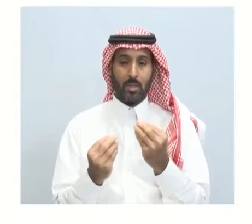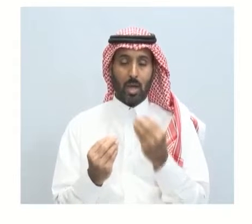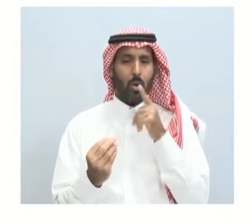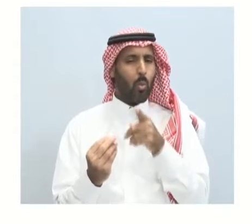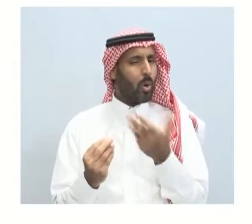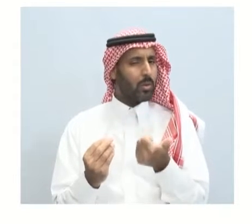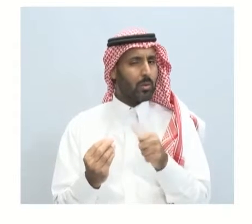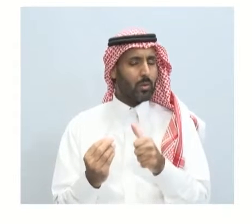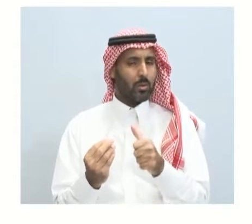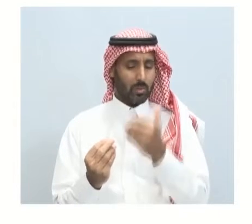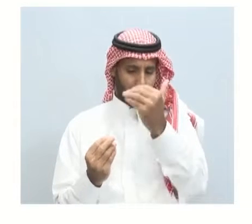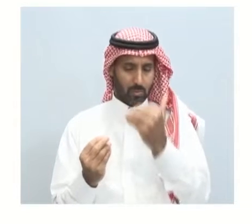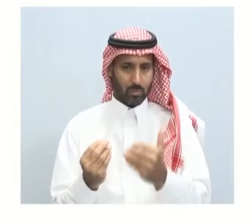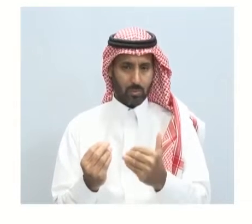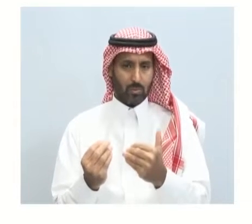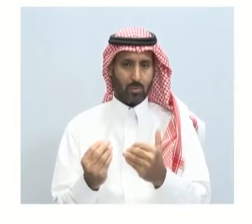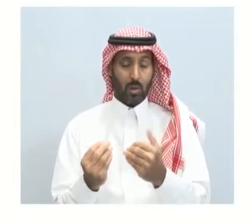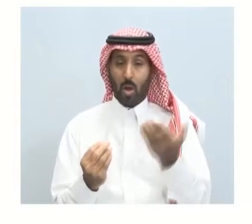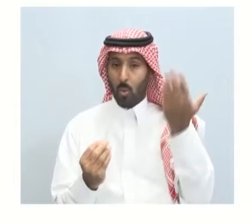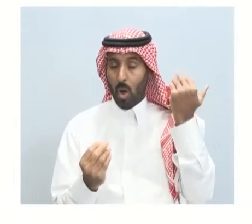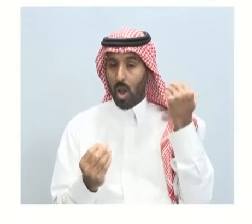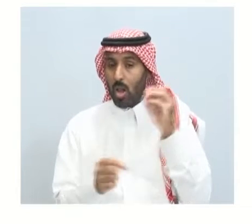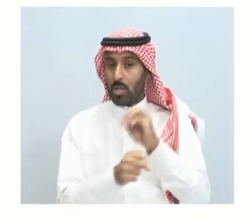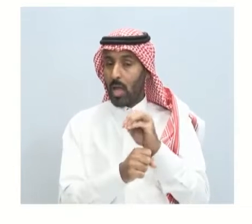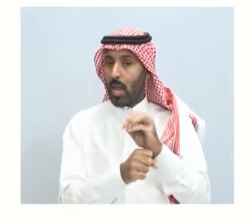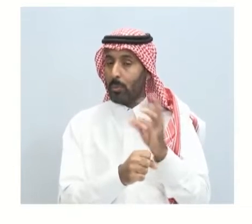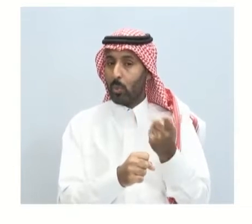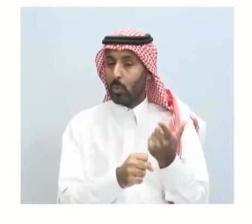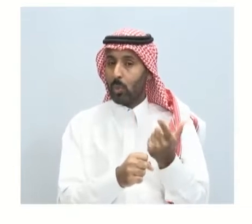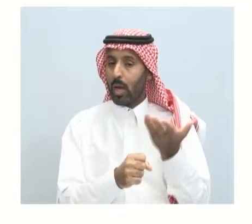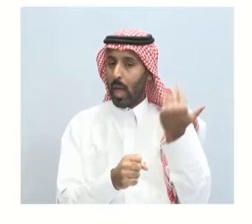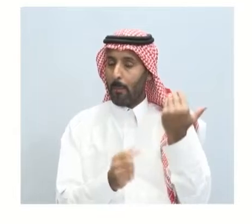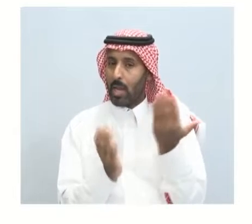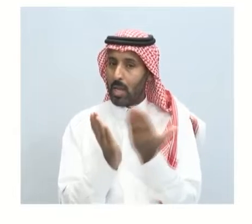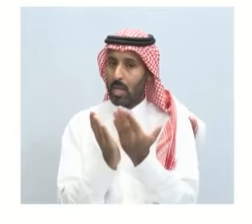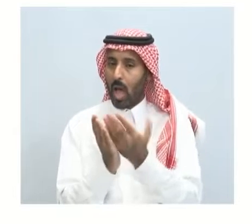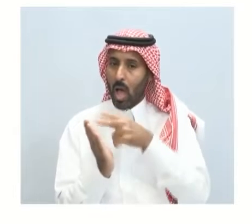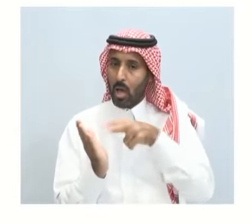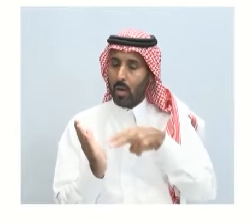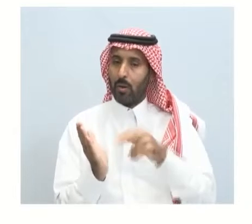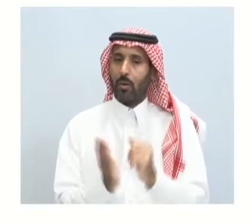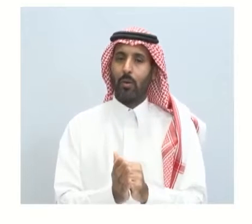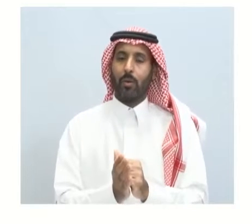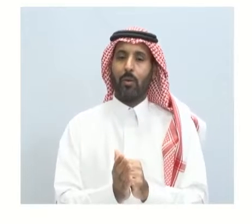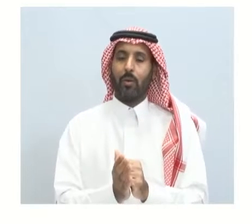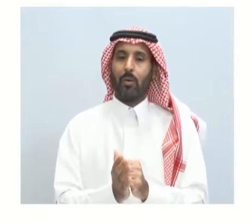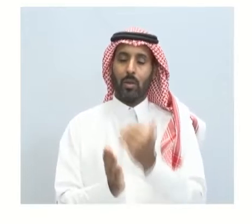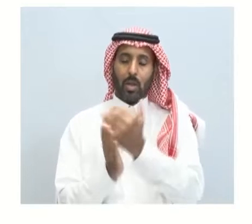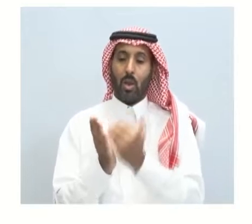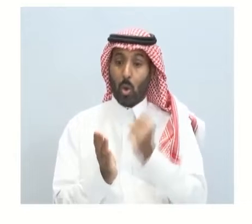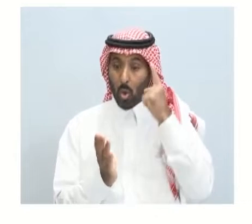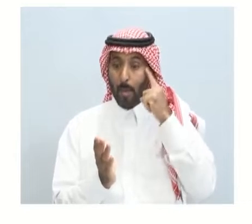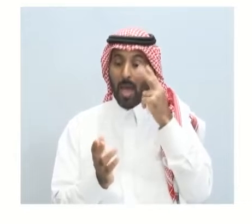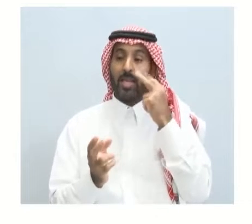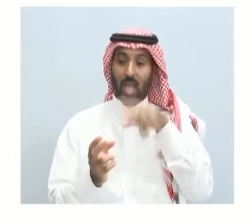رايكم حسب خبراتكم السابقه قبل القراءه اولا يسترشد العلماء